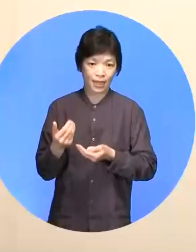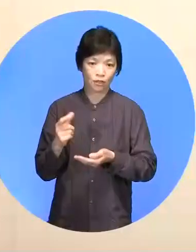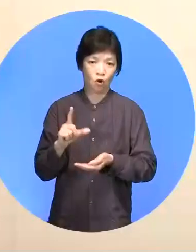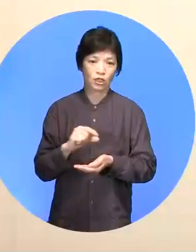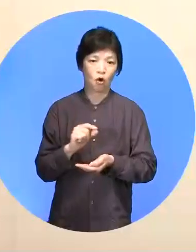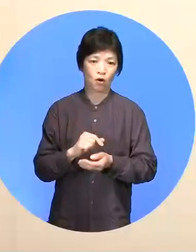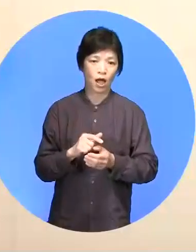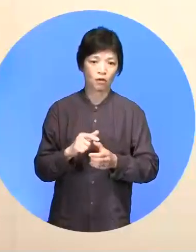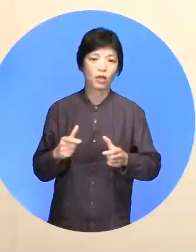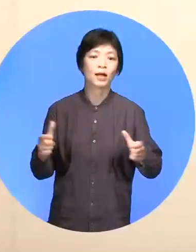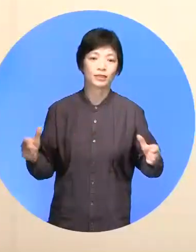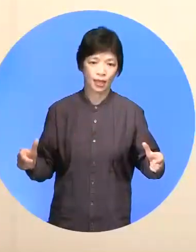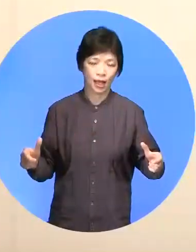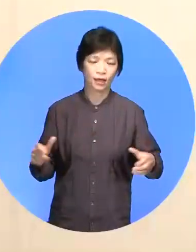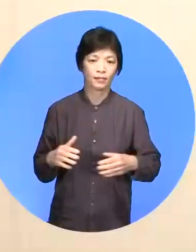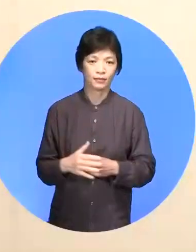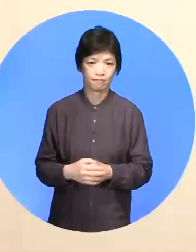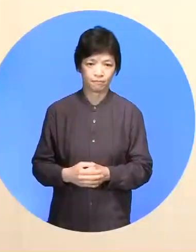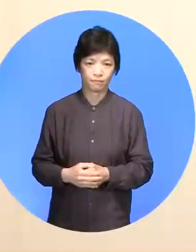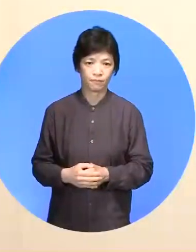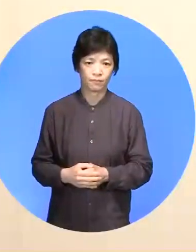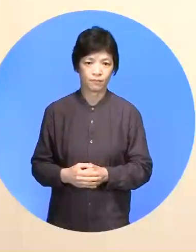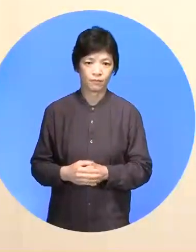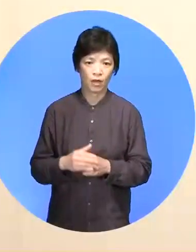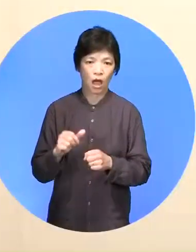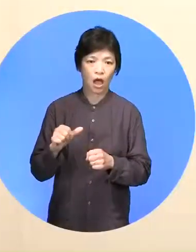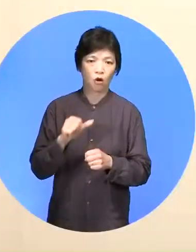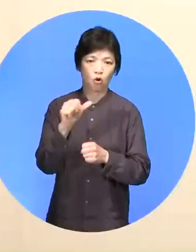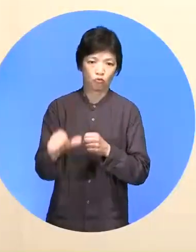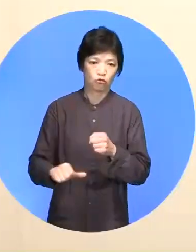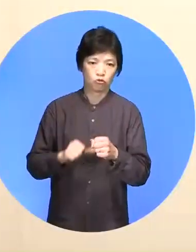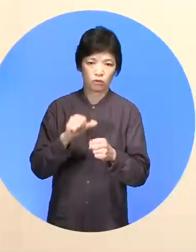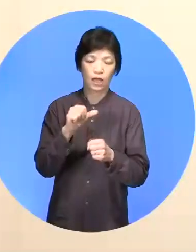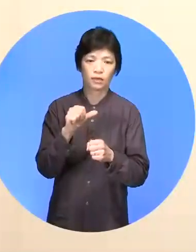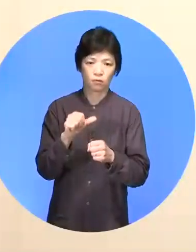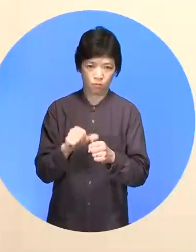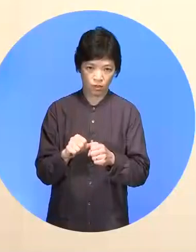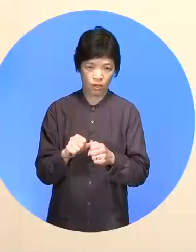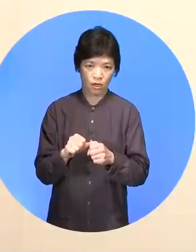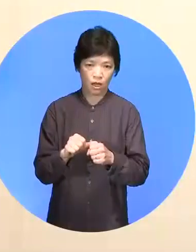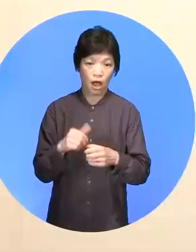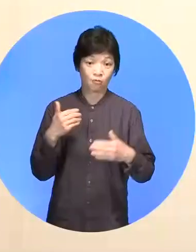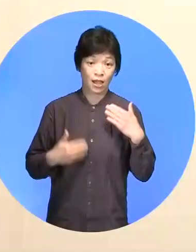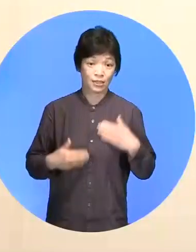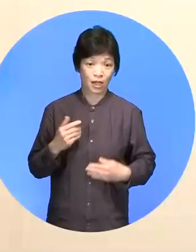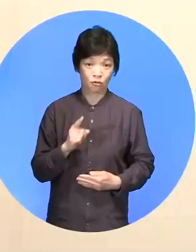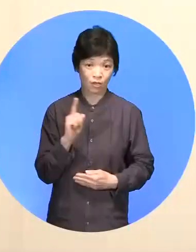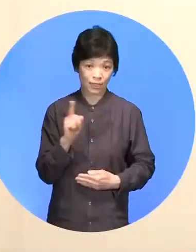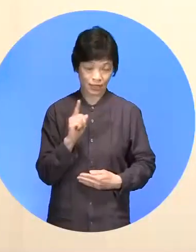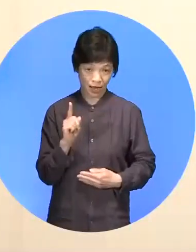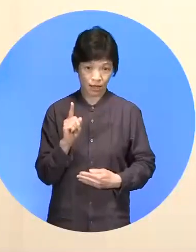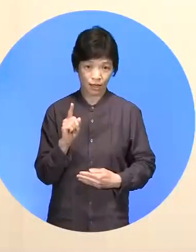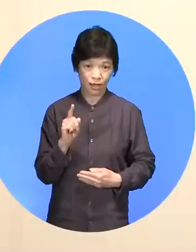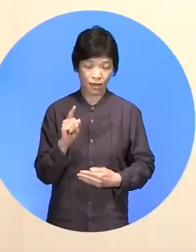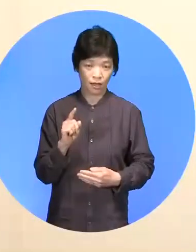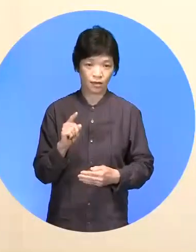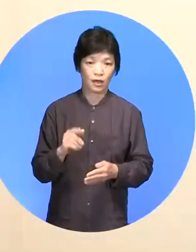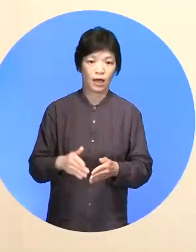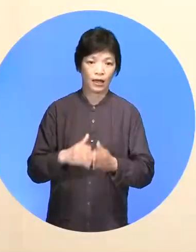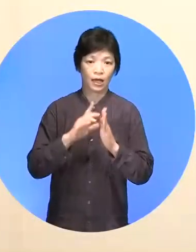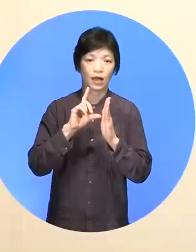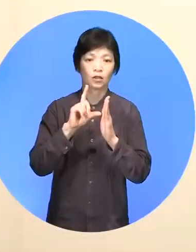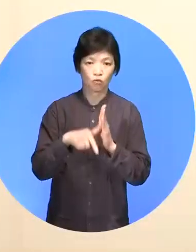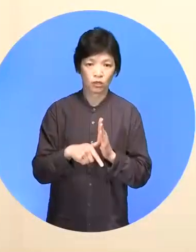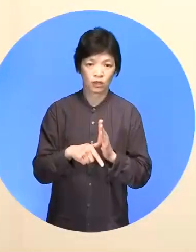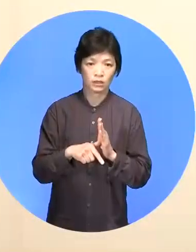ですね。好評でした。5周年を迎えたということで嬉しかったのは、開館当時に子育